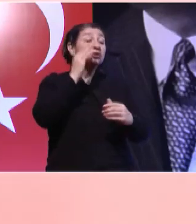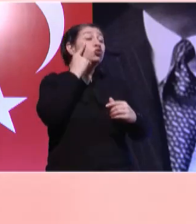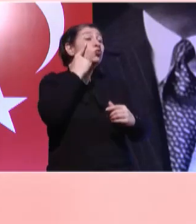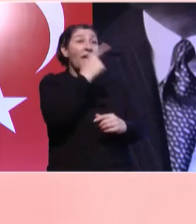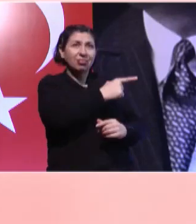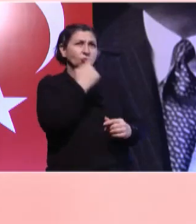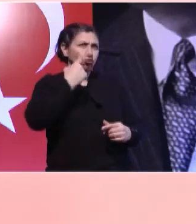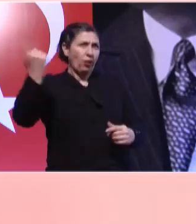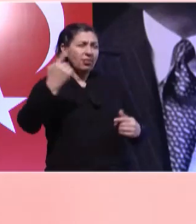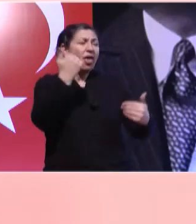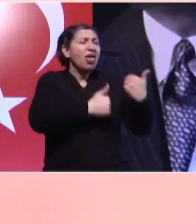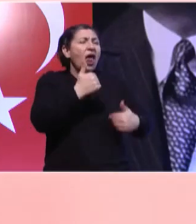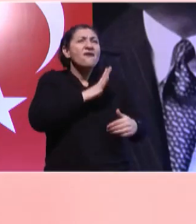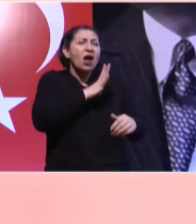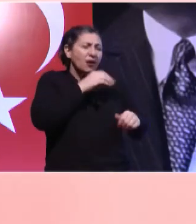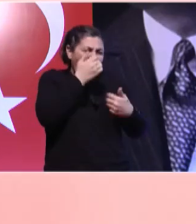cumhuriyetimiz.